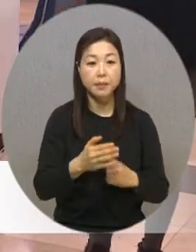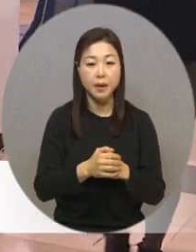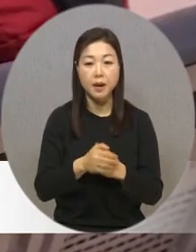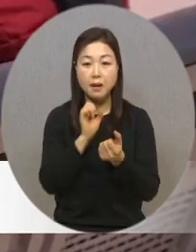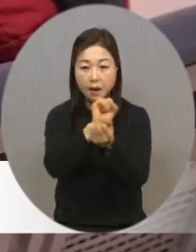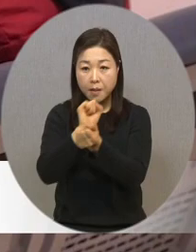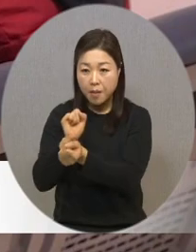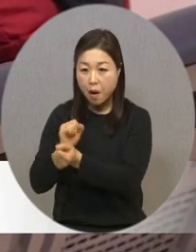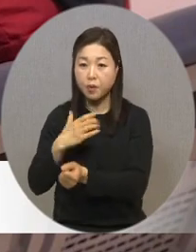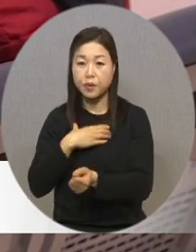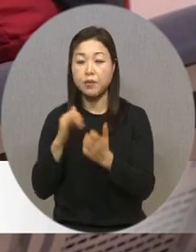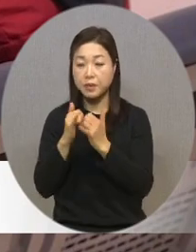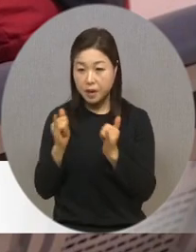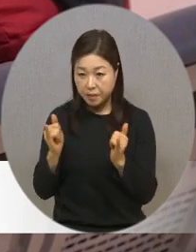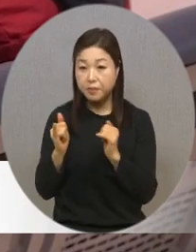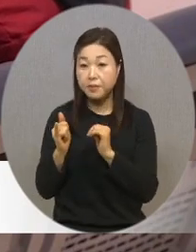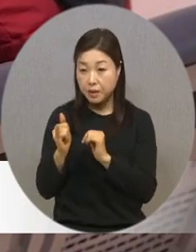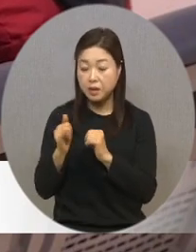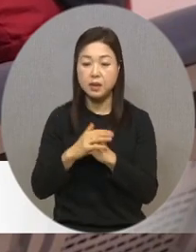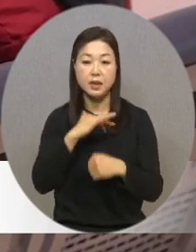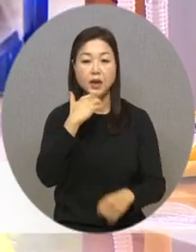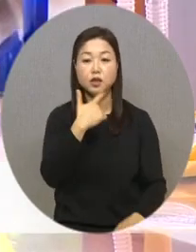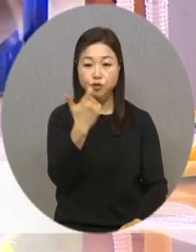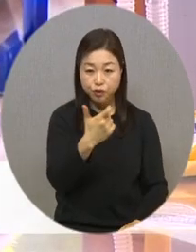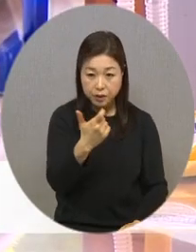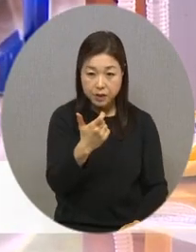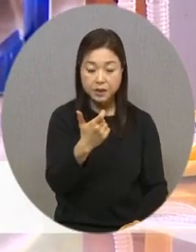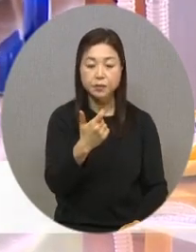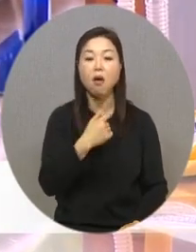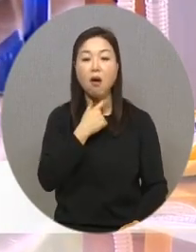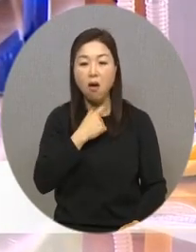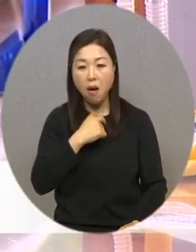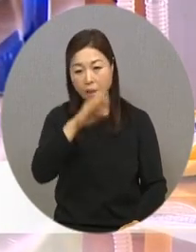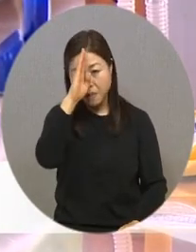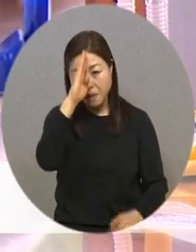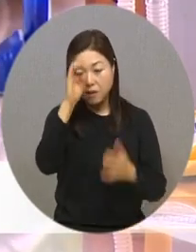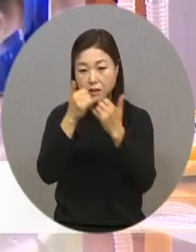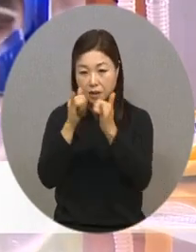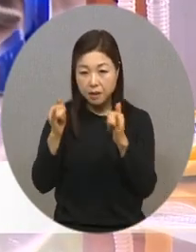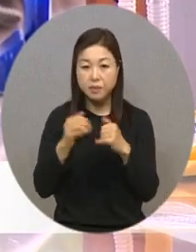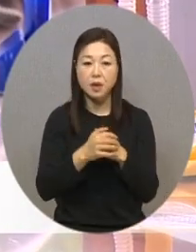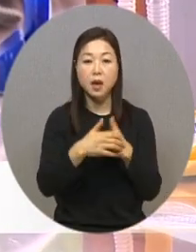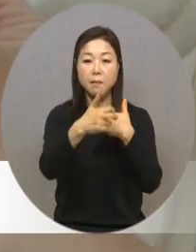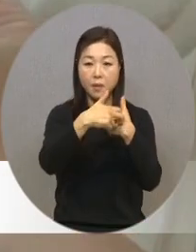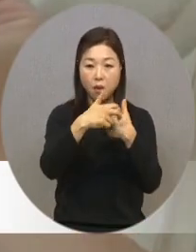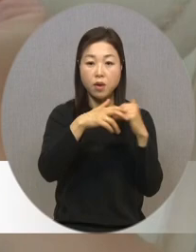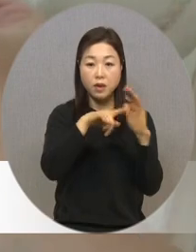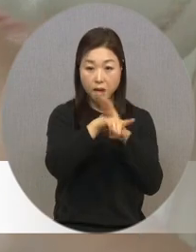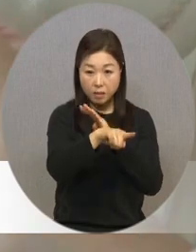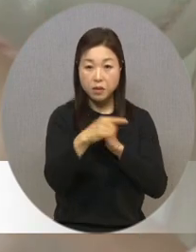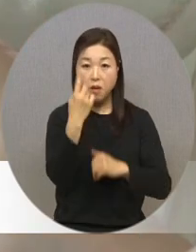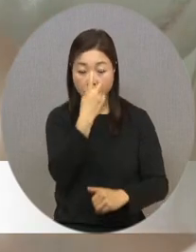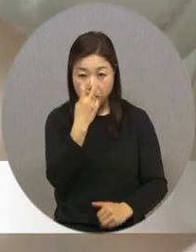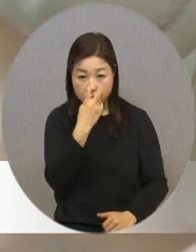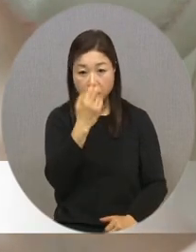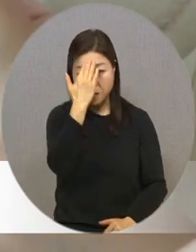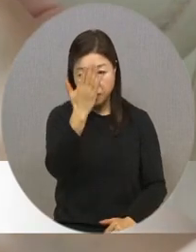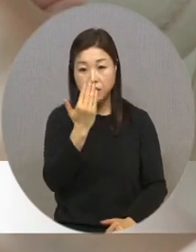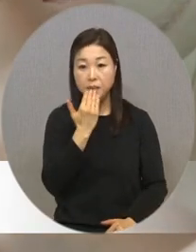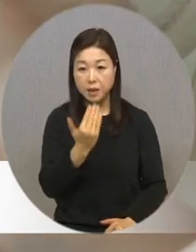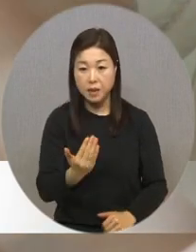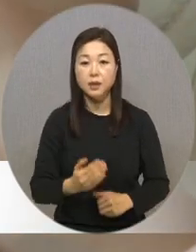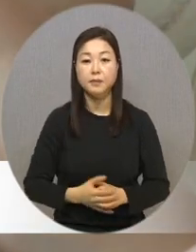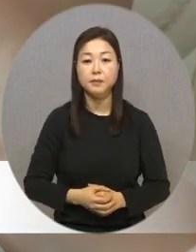위해 60세 이상 기저질환자 등 의료기관 진단검사 지원 대상자는 무료로 PCR 검사를 받을